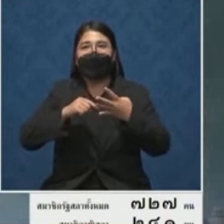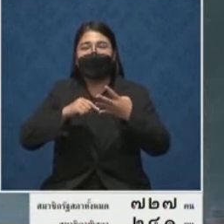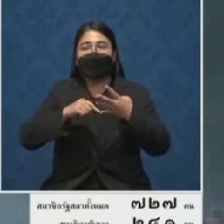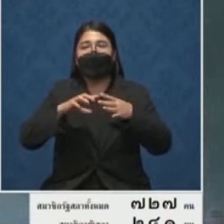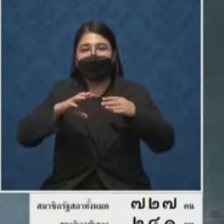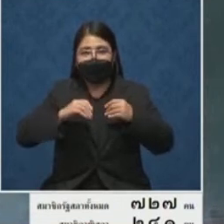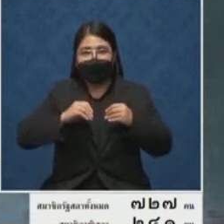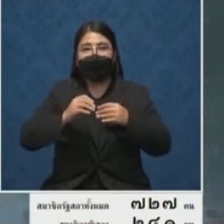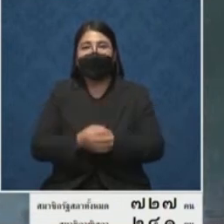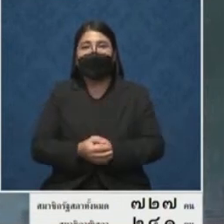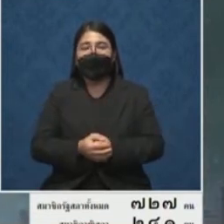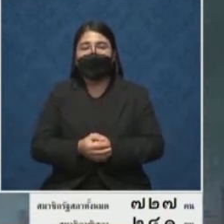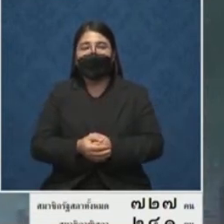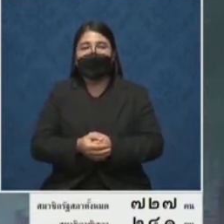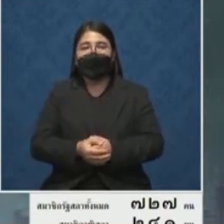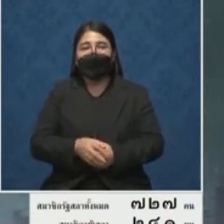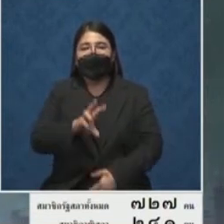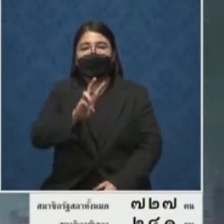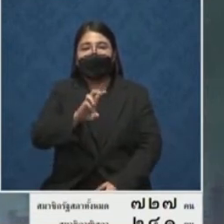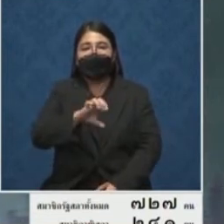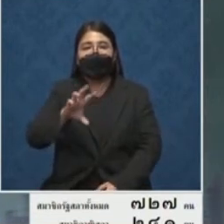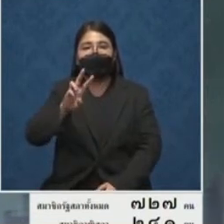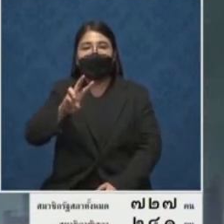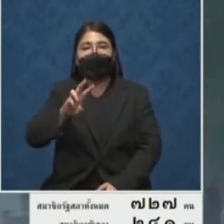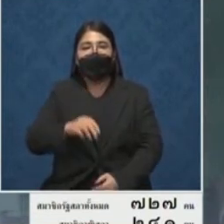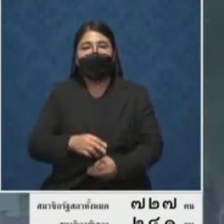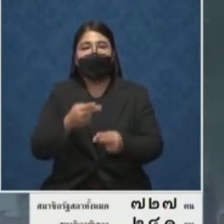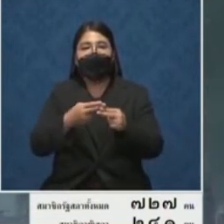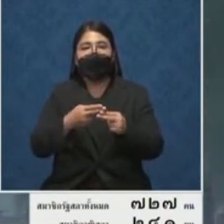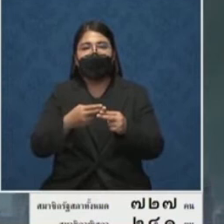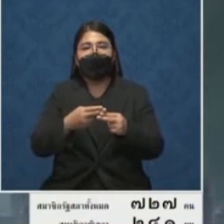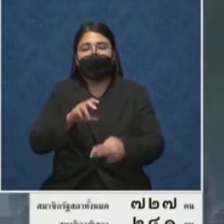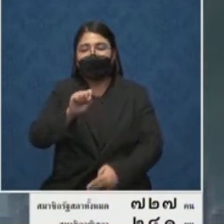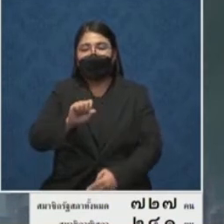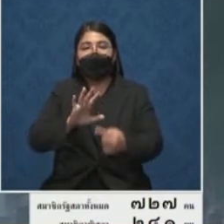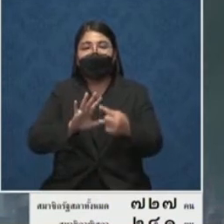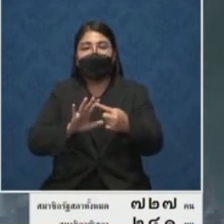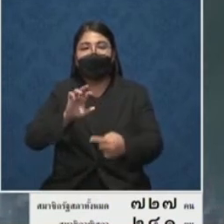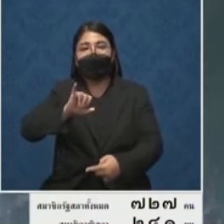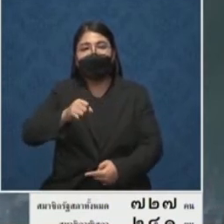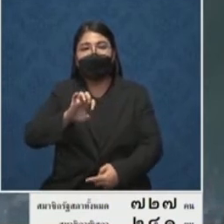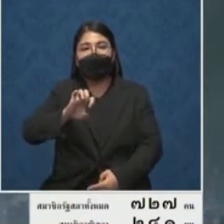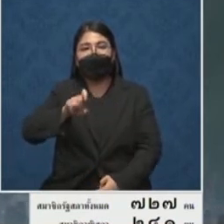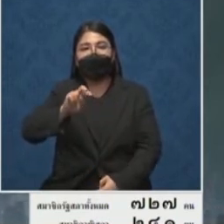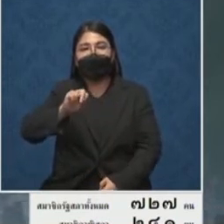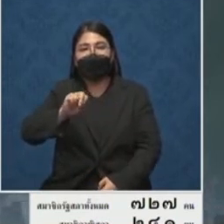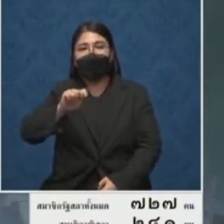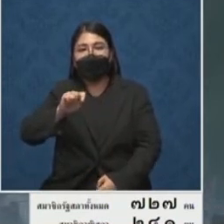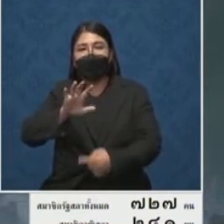4รับหลักการครับ 606พลอากาศเอกสุจินแช่มช้อ